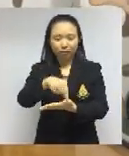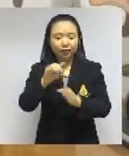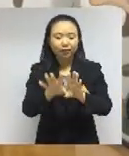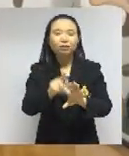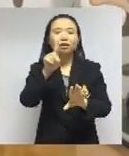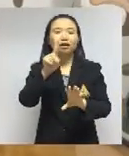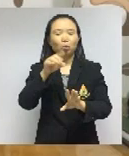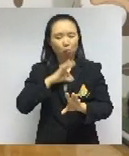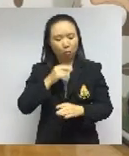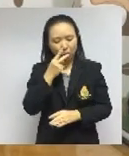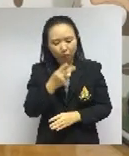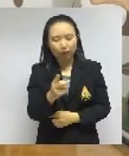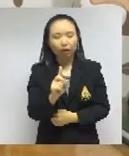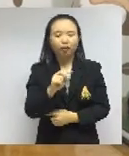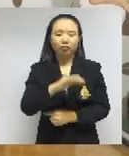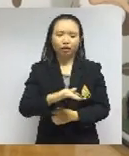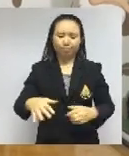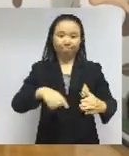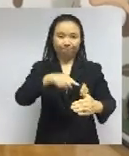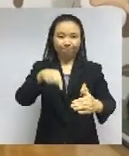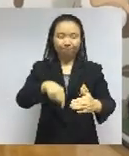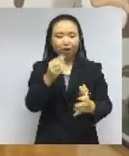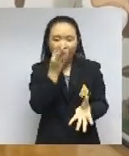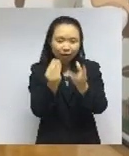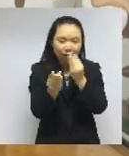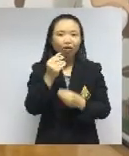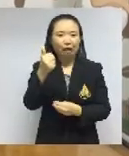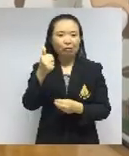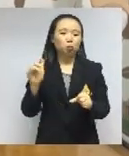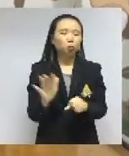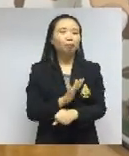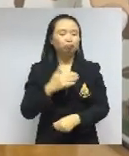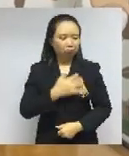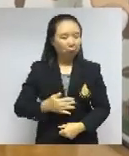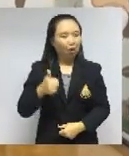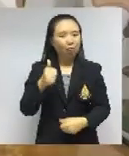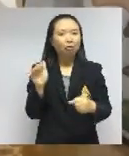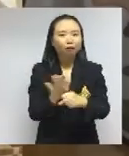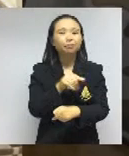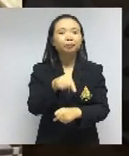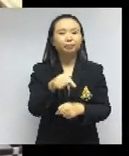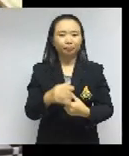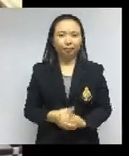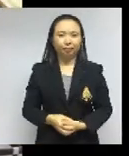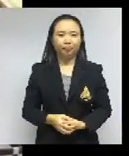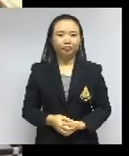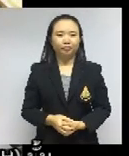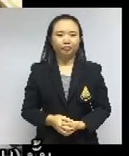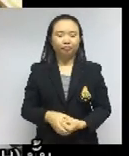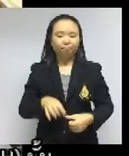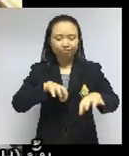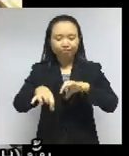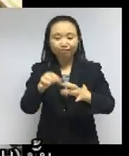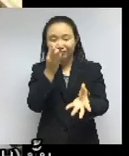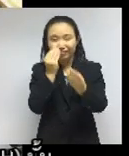ะคะในหนึ่งภาคเรียนก็เห็นผลว่าเด็กเราเนี่ยเรียนรู้ได้เต็มศักยภาพค่ะ